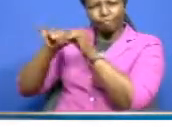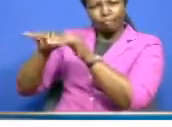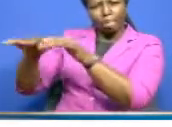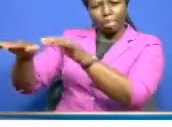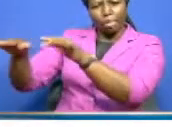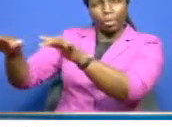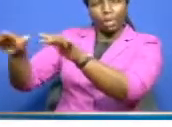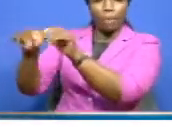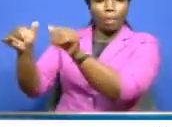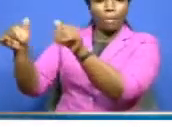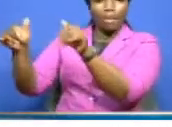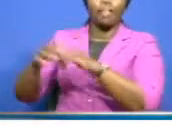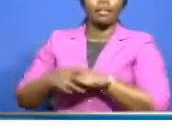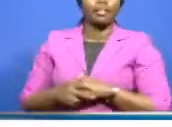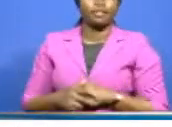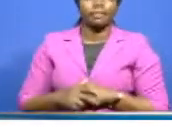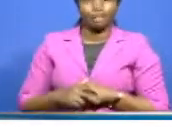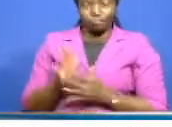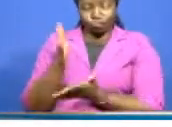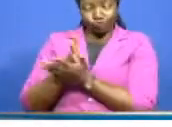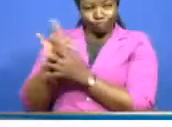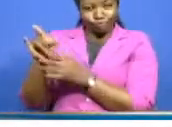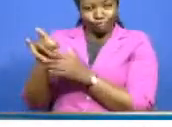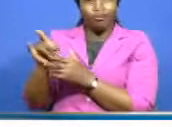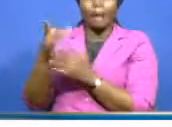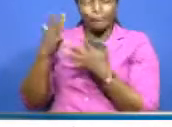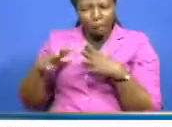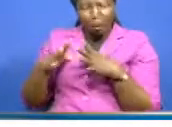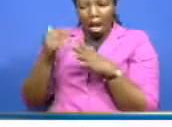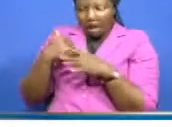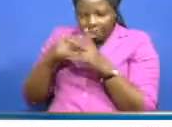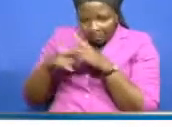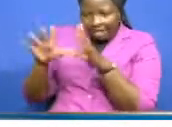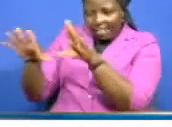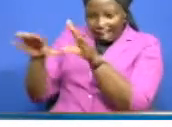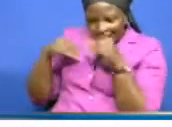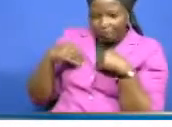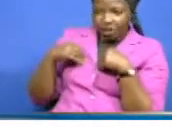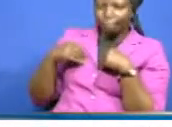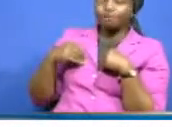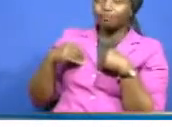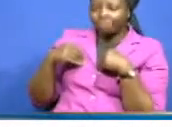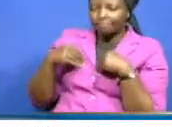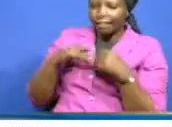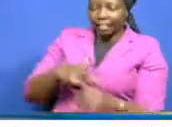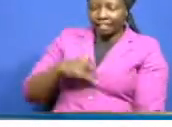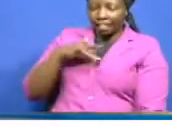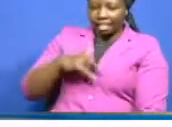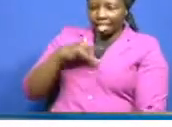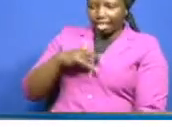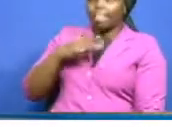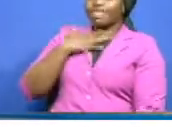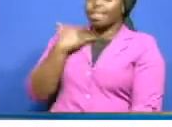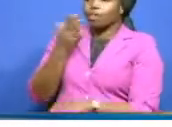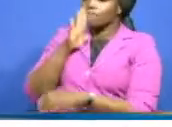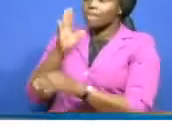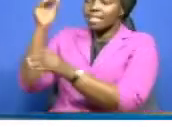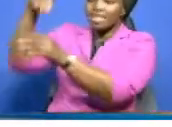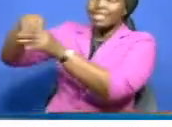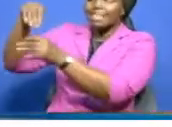umaarufu na inakuja sana, na wananchi wameanza kuikubali kuwa wanajihisi kuwa ndani ya hiyo Hustler